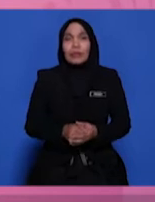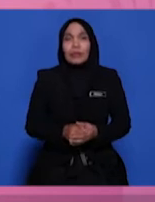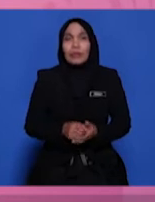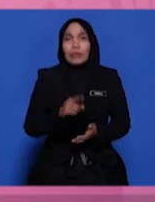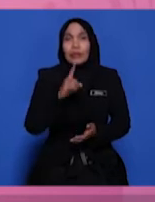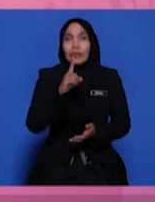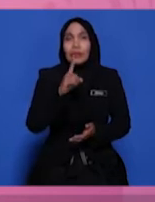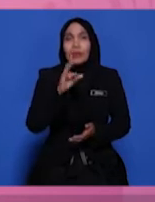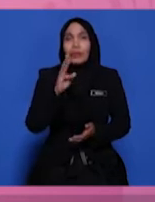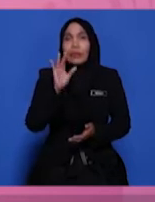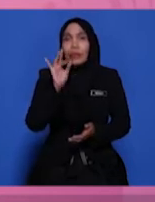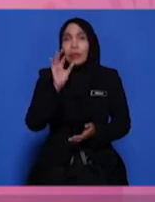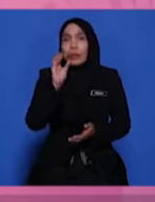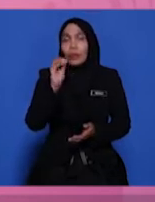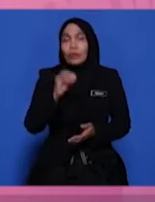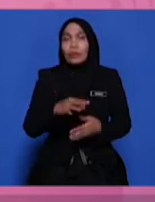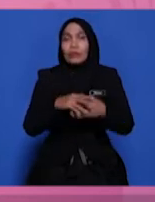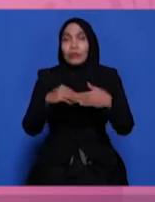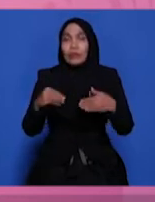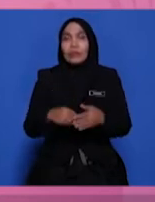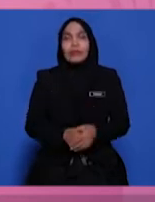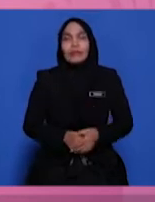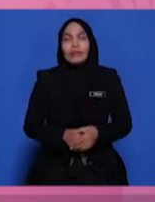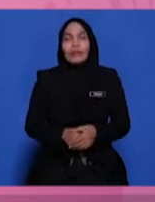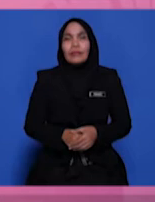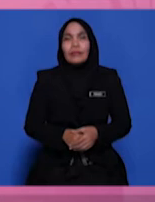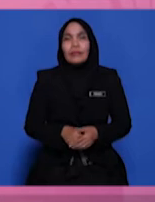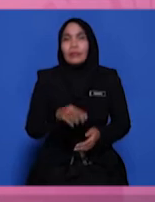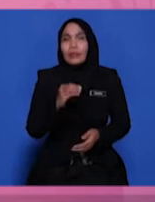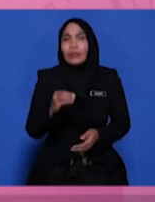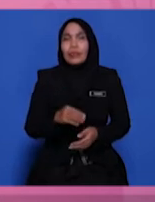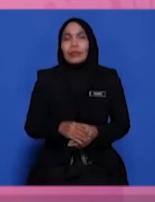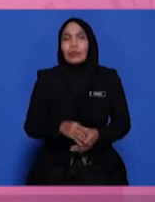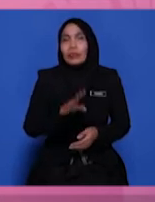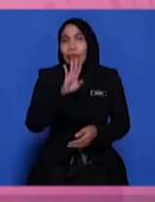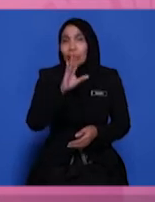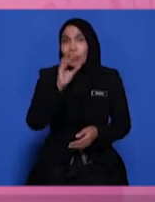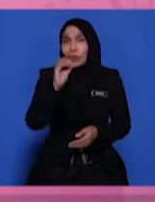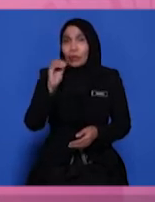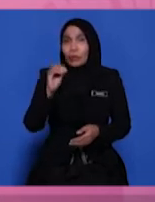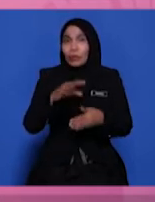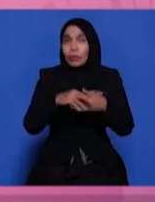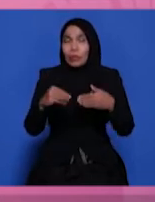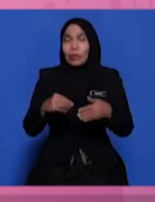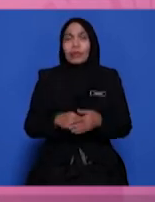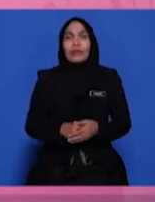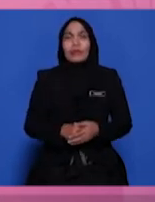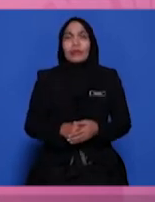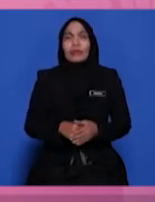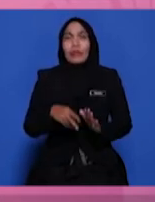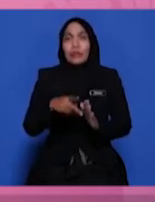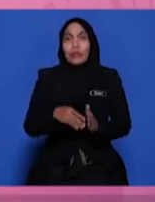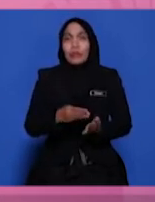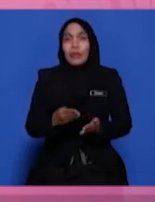RM1,680 sebagai perbelanjaan tetap dan RM400 sebagai perbelanjaan tidak tetap. Soalannya